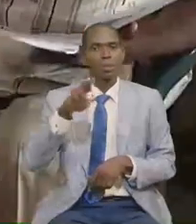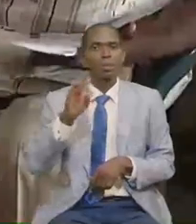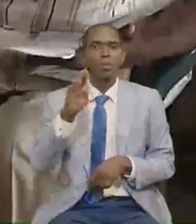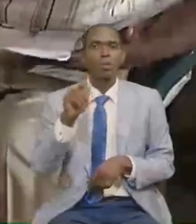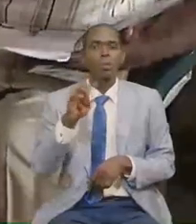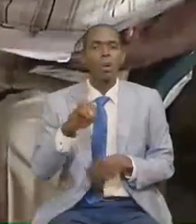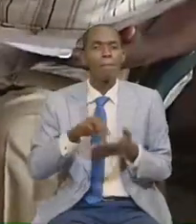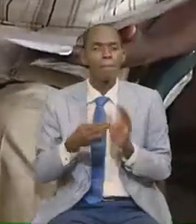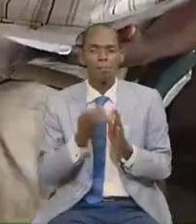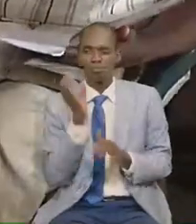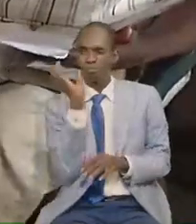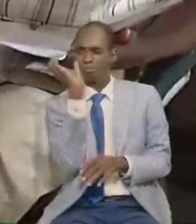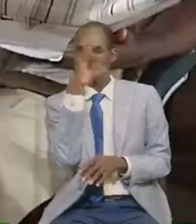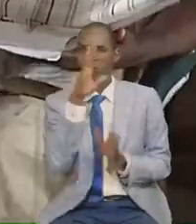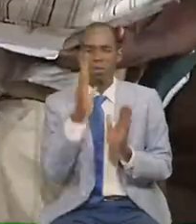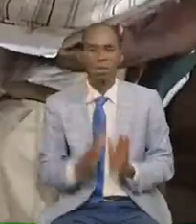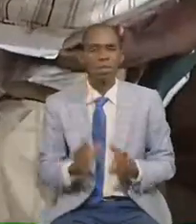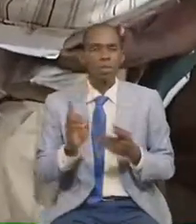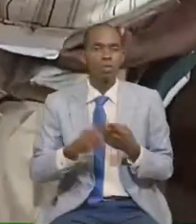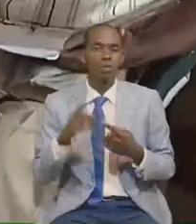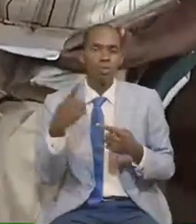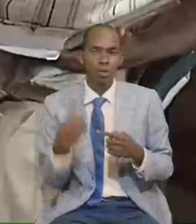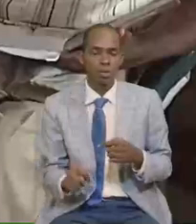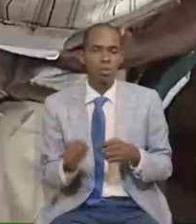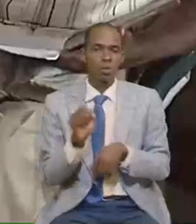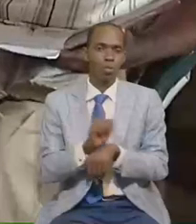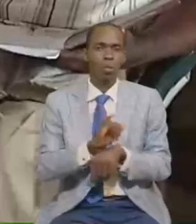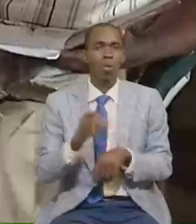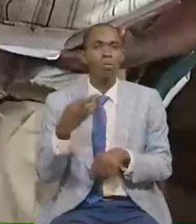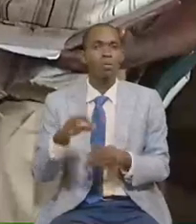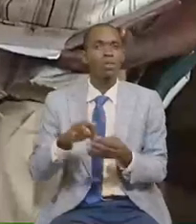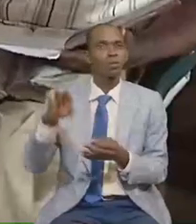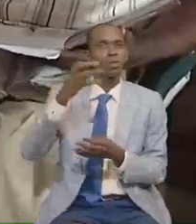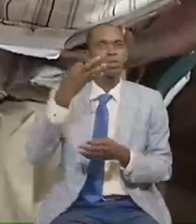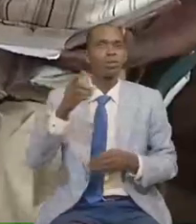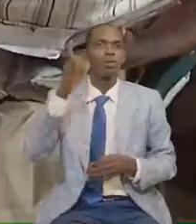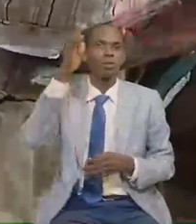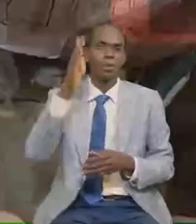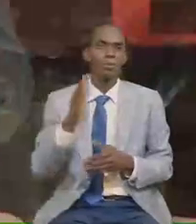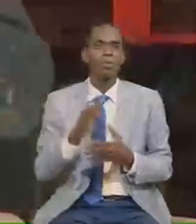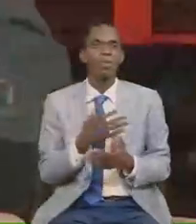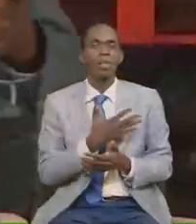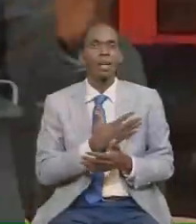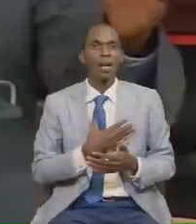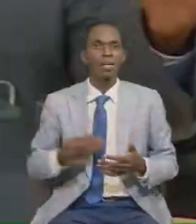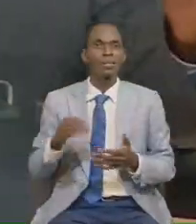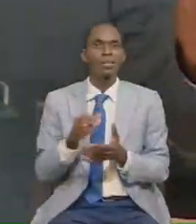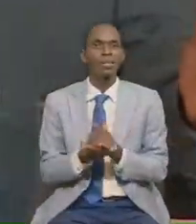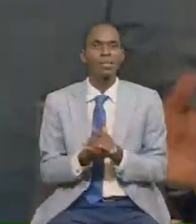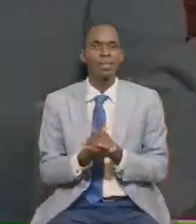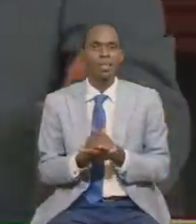étrangers à l'œuvre de l'Esprit de Dieu. En réalité, c'est lorsque